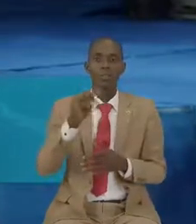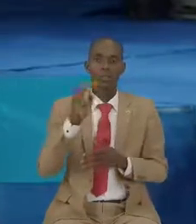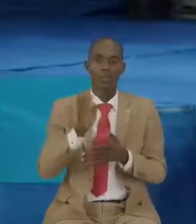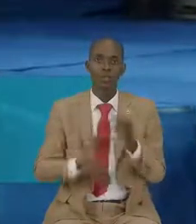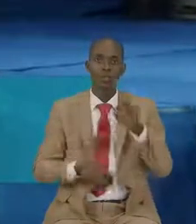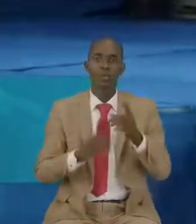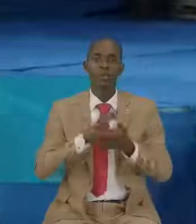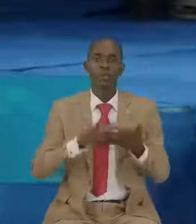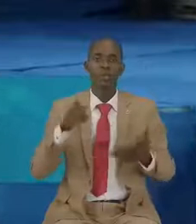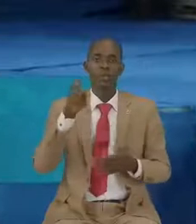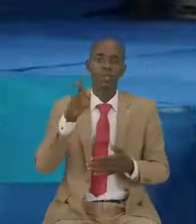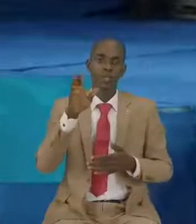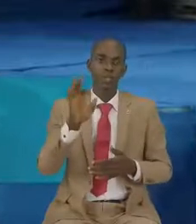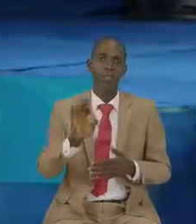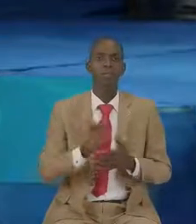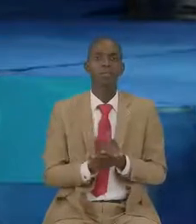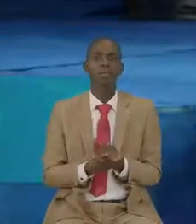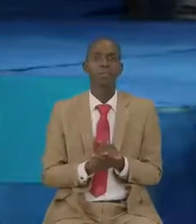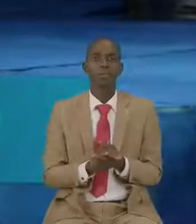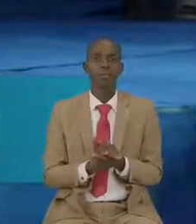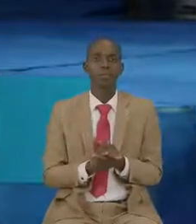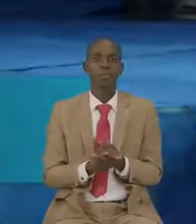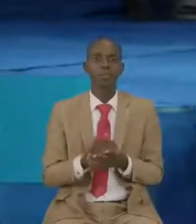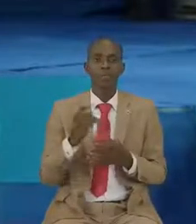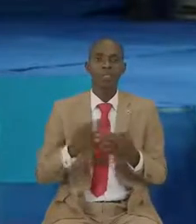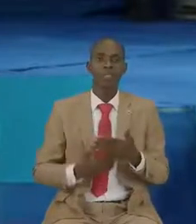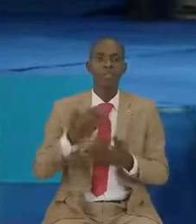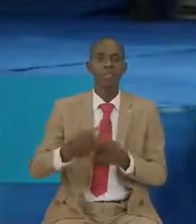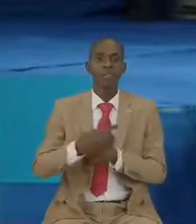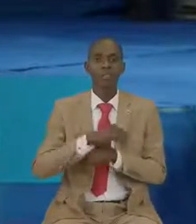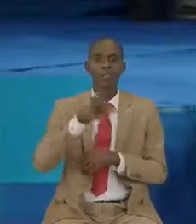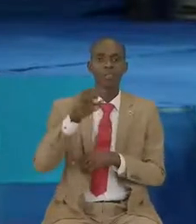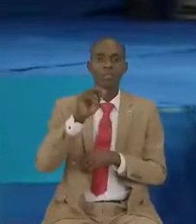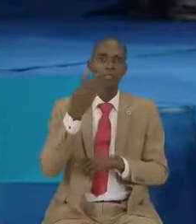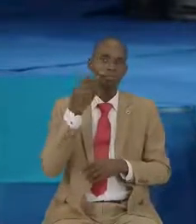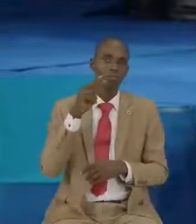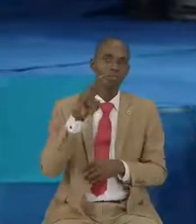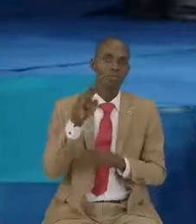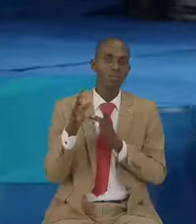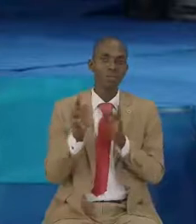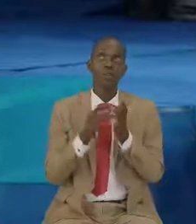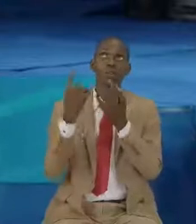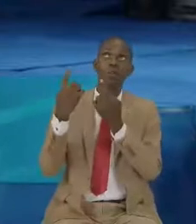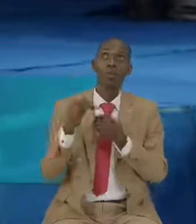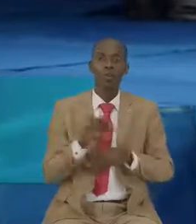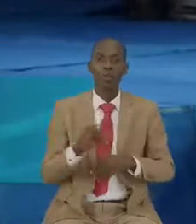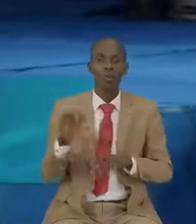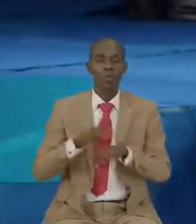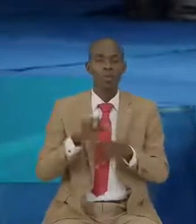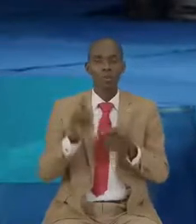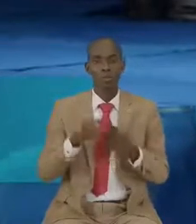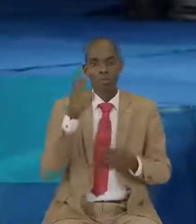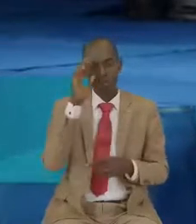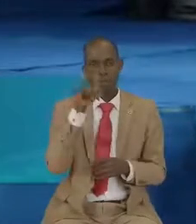Jean, chapitre 1, verset 29. Jean 1,